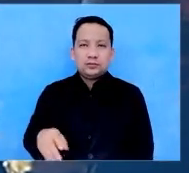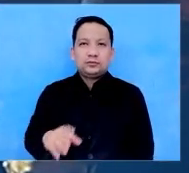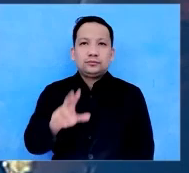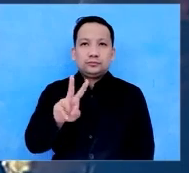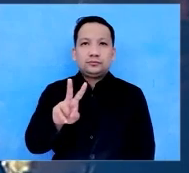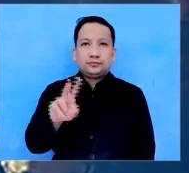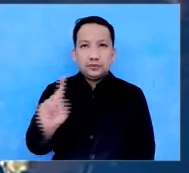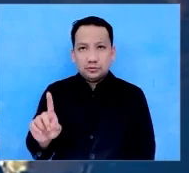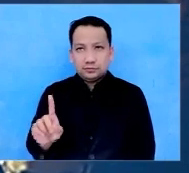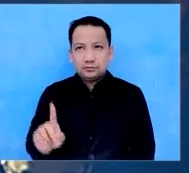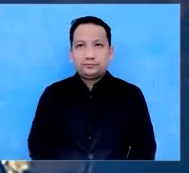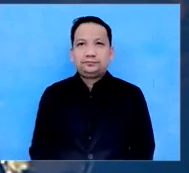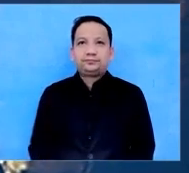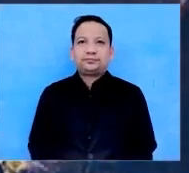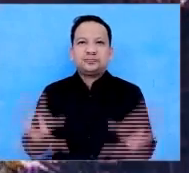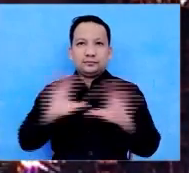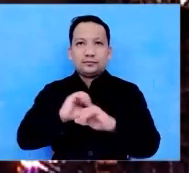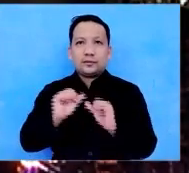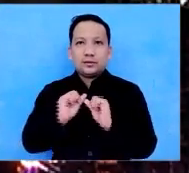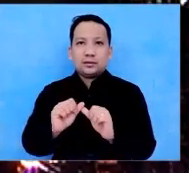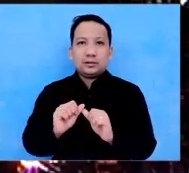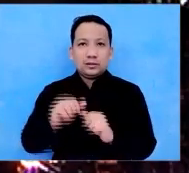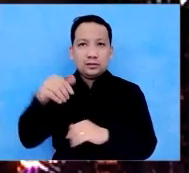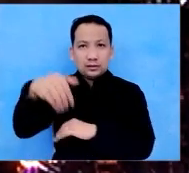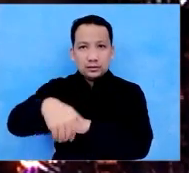4, 3, 2. At pagsapit ng hating gabi,